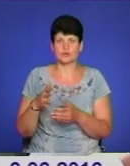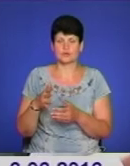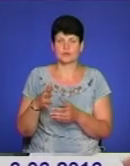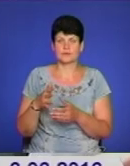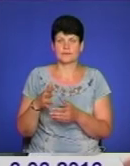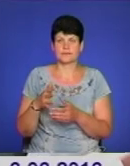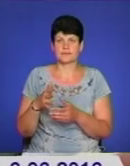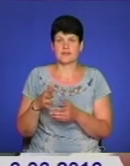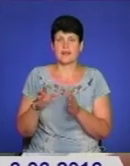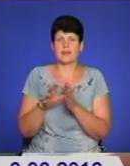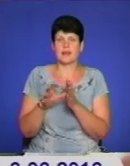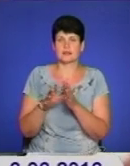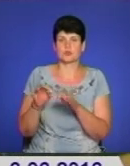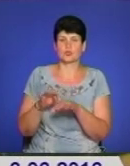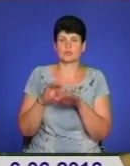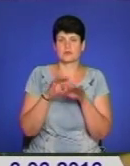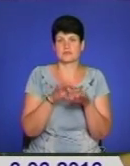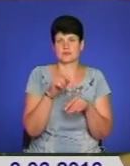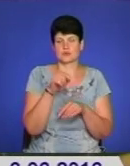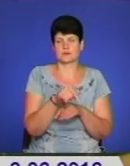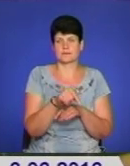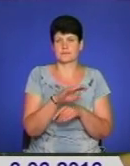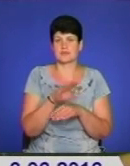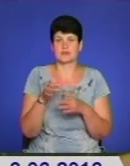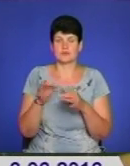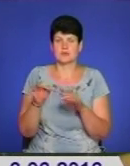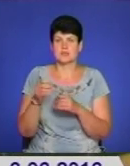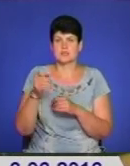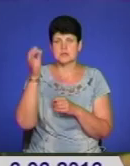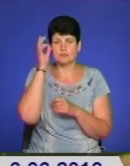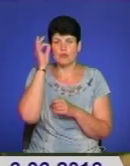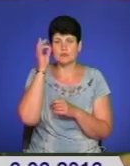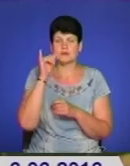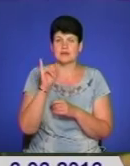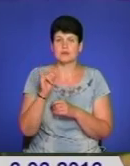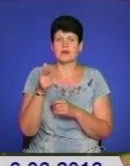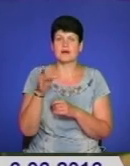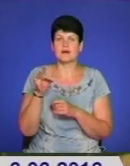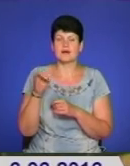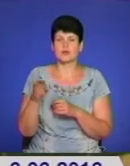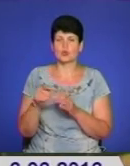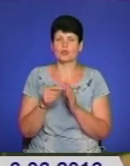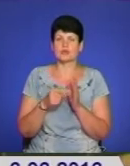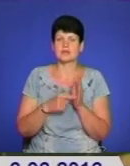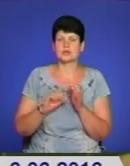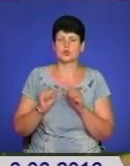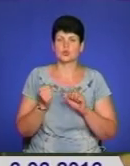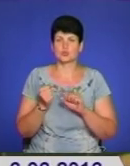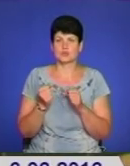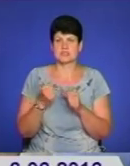підвести сюди, бо не дозволяє. Спогадами про Ігоря Герету поділилися його друзі і побратими зі